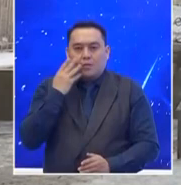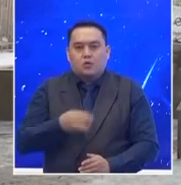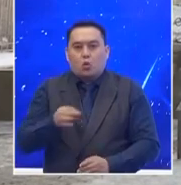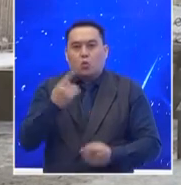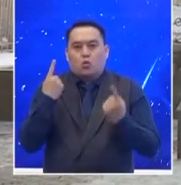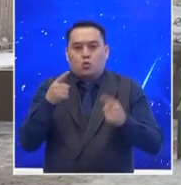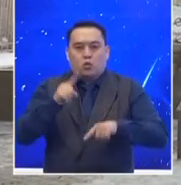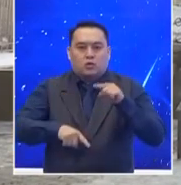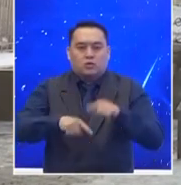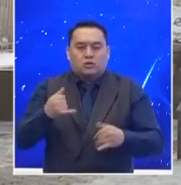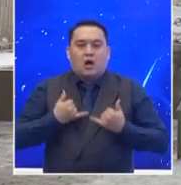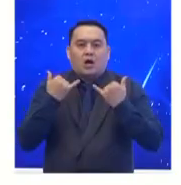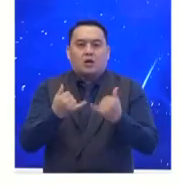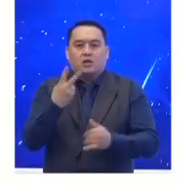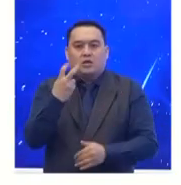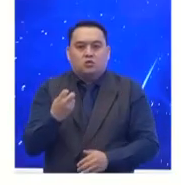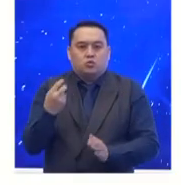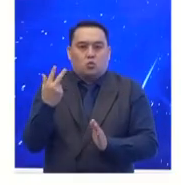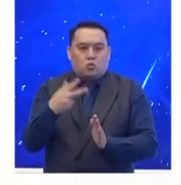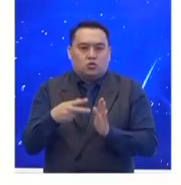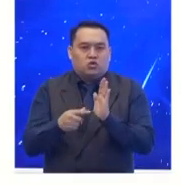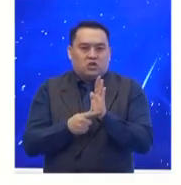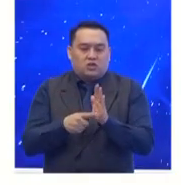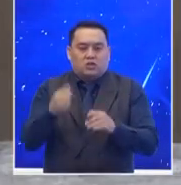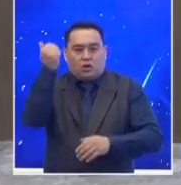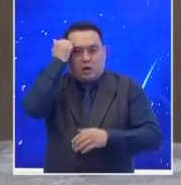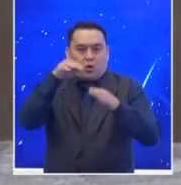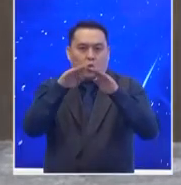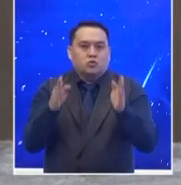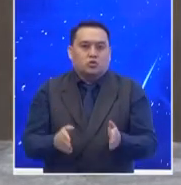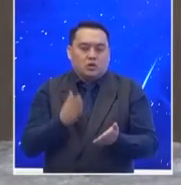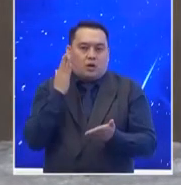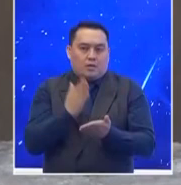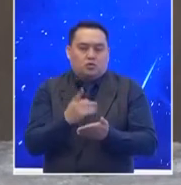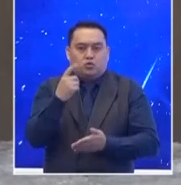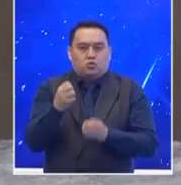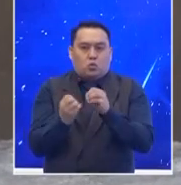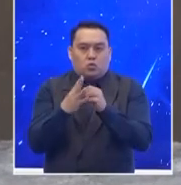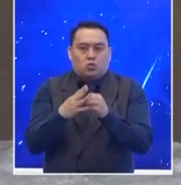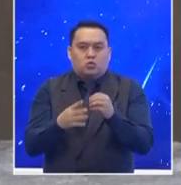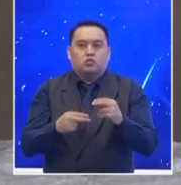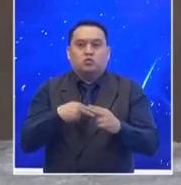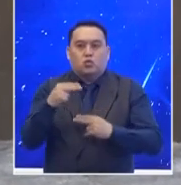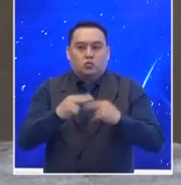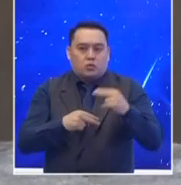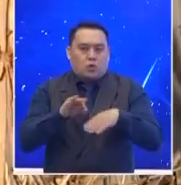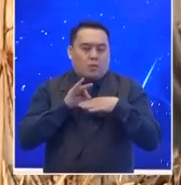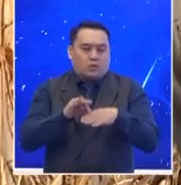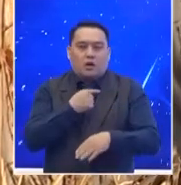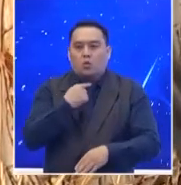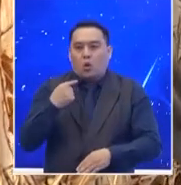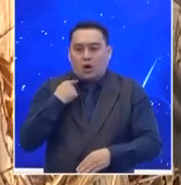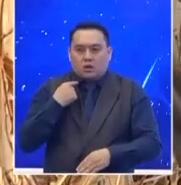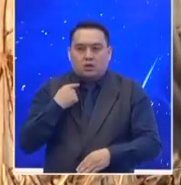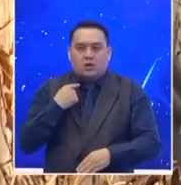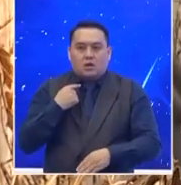Отан соғысы ардагерлеріне арналған 237 ескерткіш бар. Биылғы жоспарға сай оның 114-і ағымды жөндеуден өтеді. Мәселен, Талдықорғанға